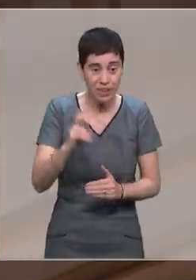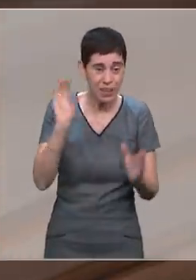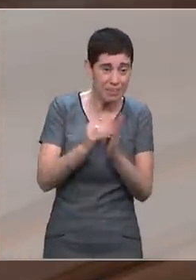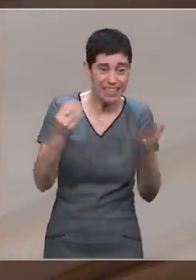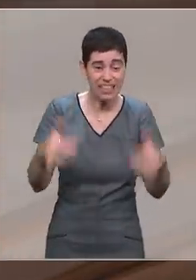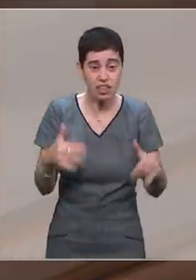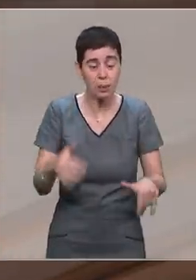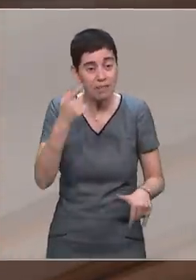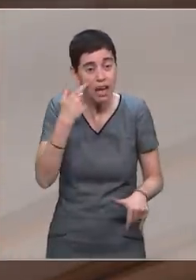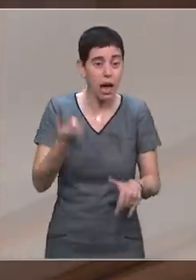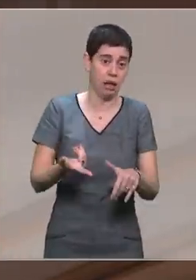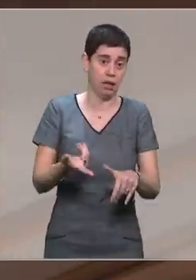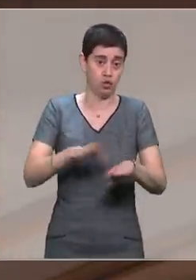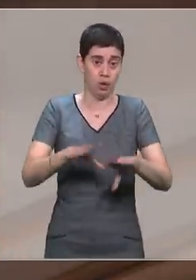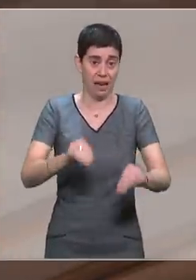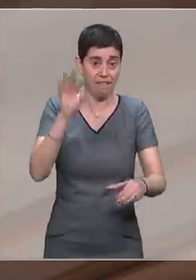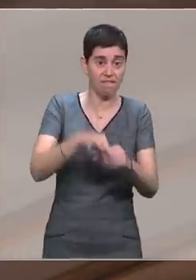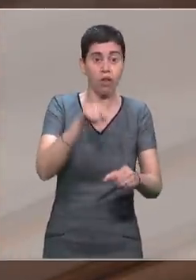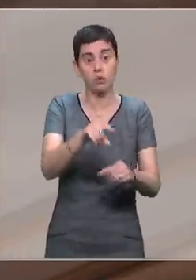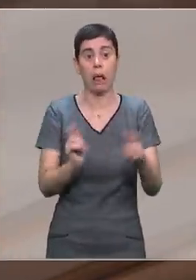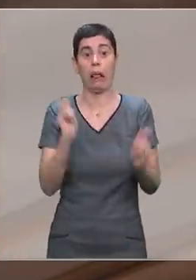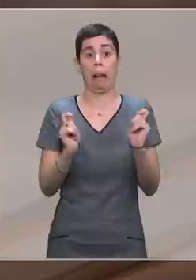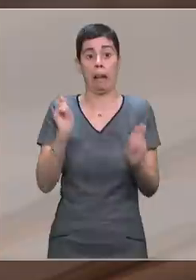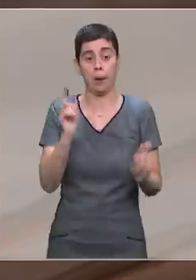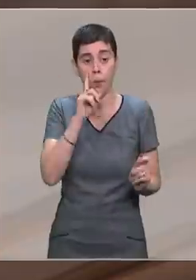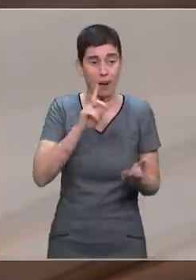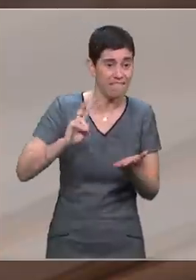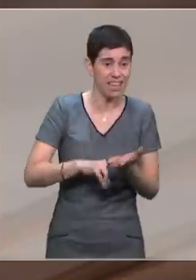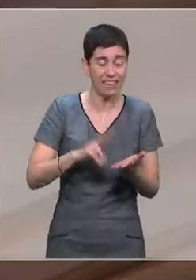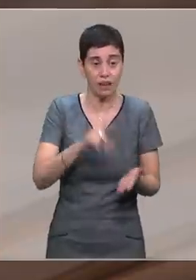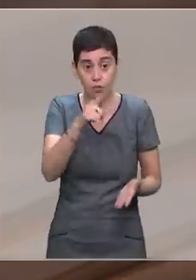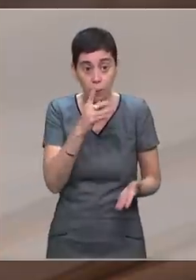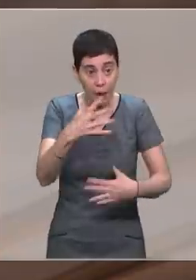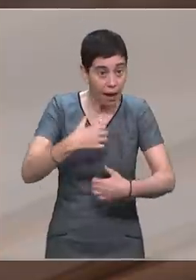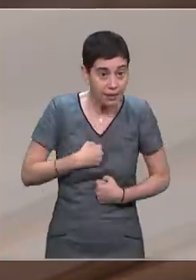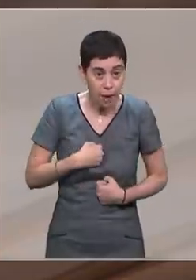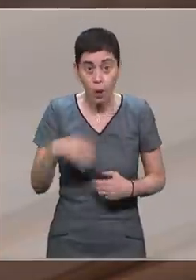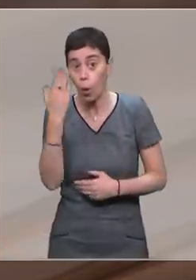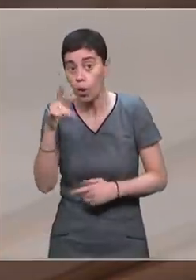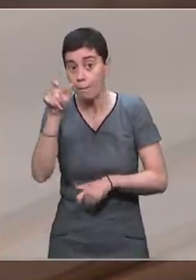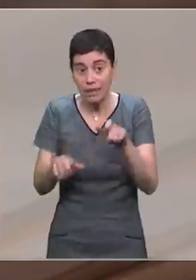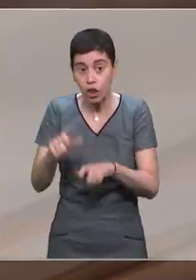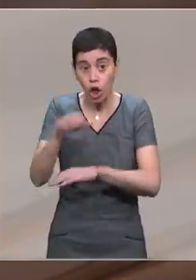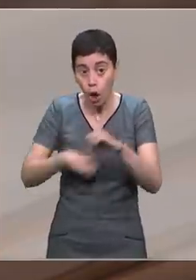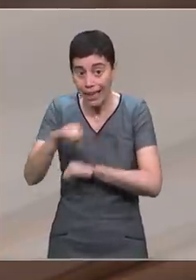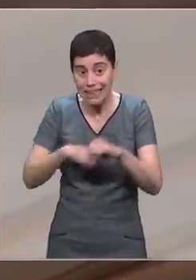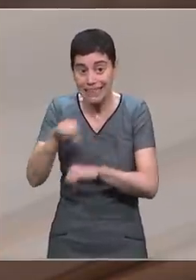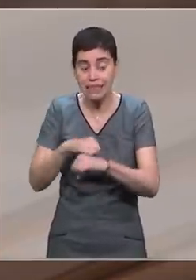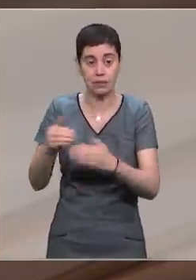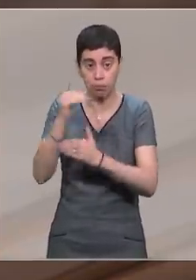verrez que le moment venu, vous trouverez des choses à redire, parce que la vérité, c'est que vous ne supportez pas que d'autres mettent en œuvre la planification